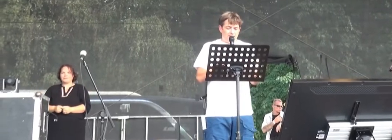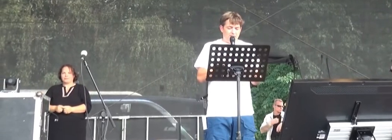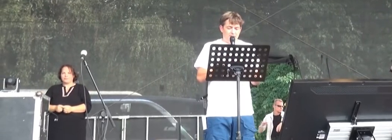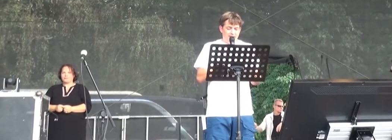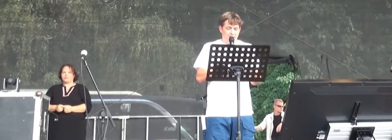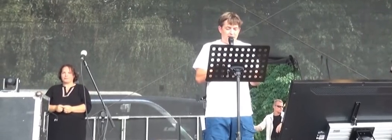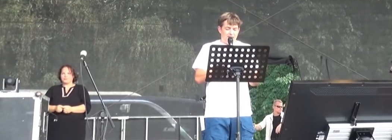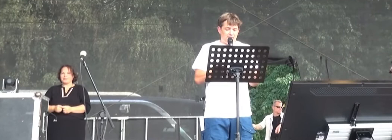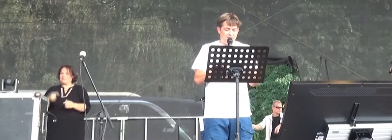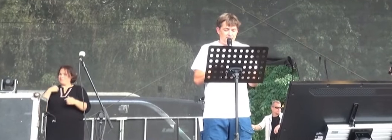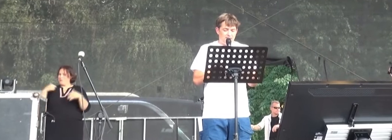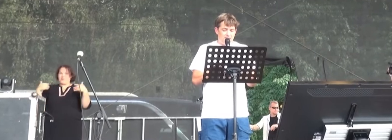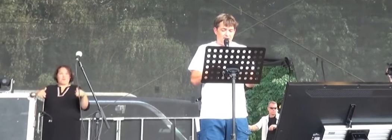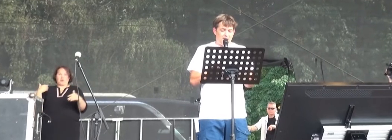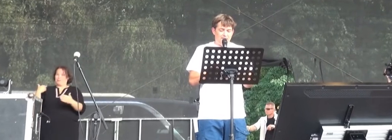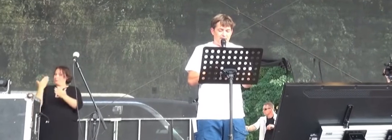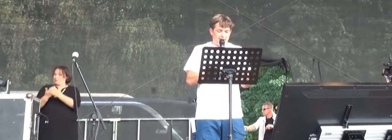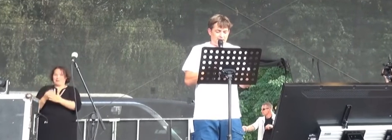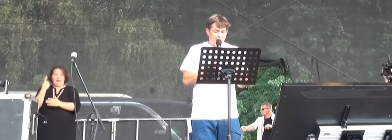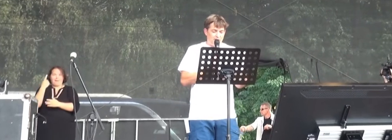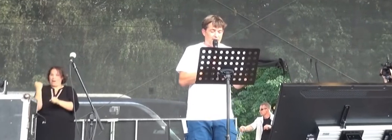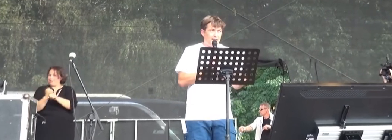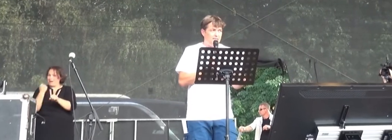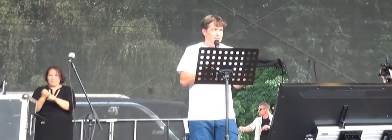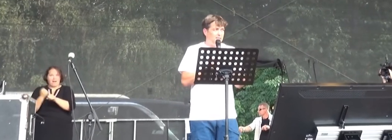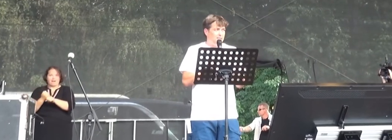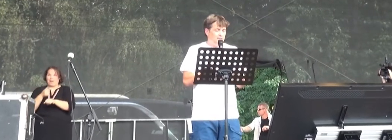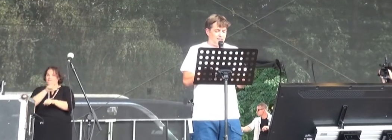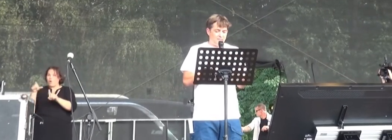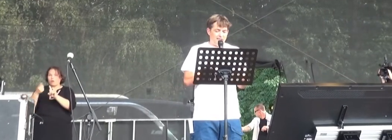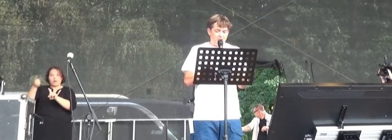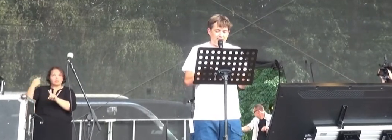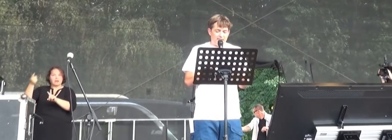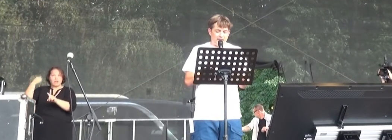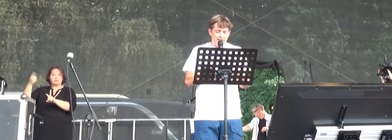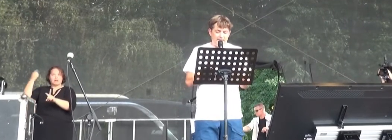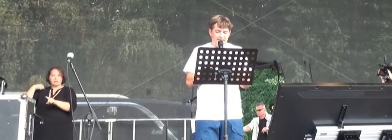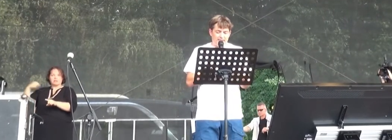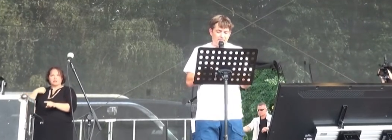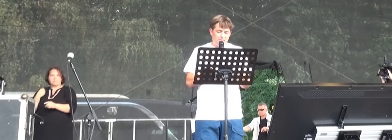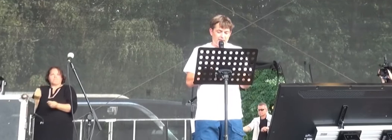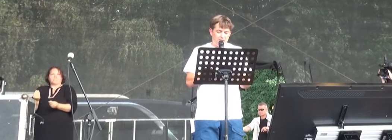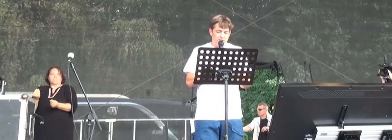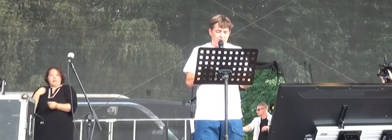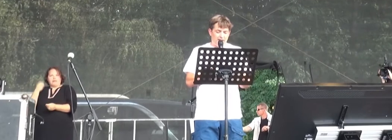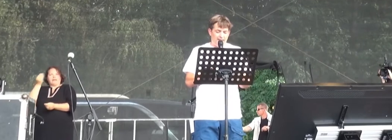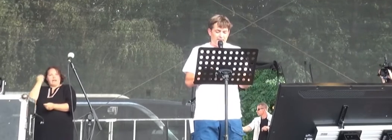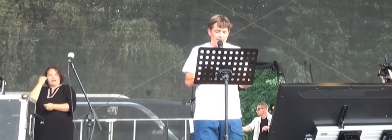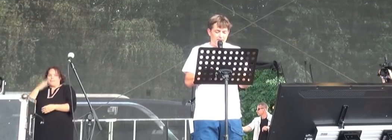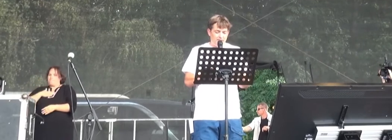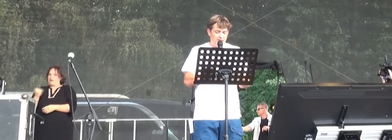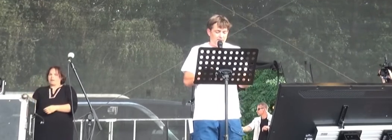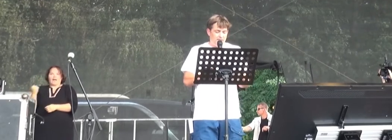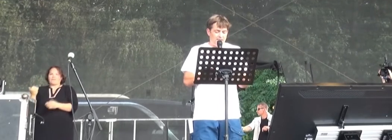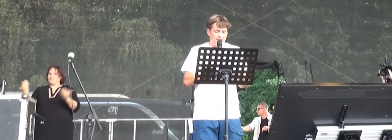Ich habe das noch nie gemacht. Ich habe in den letzten Wochen gelernt, dass meine Stärke darin liegt, Menschen zu